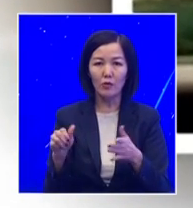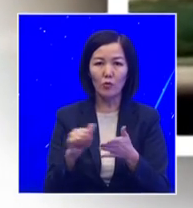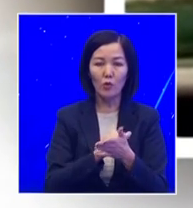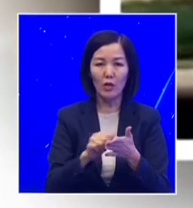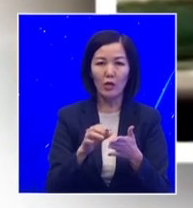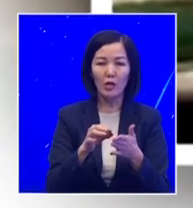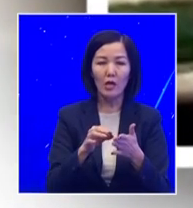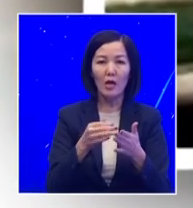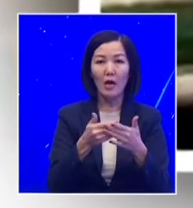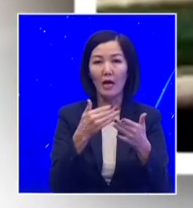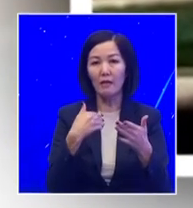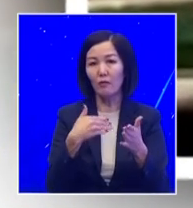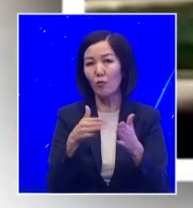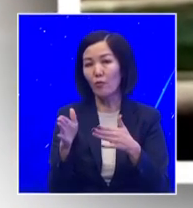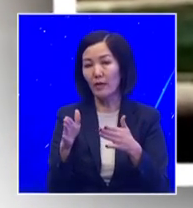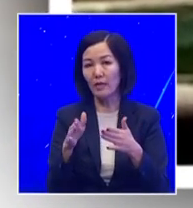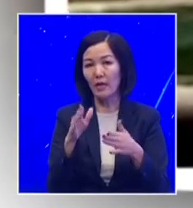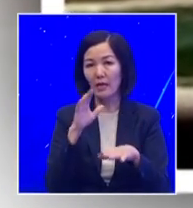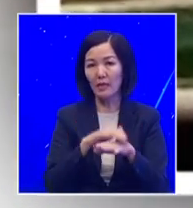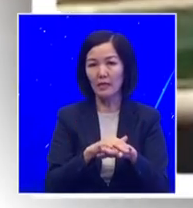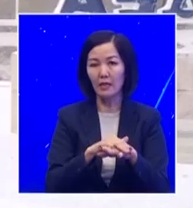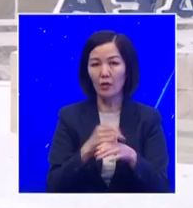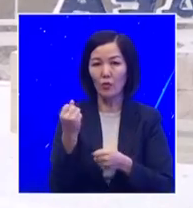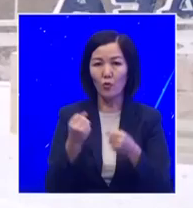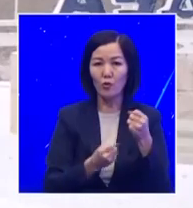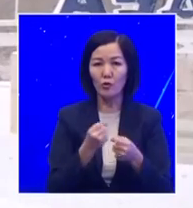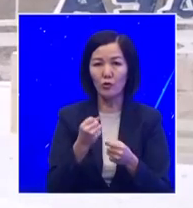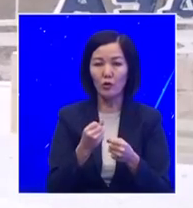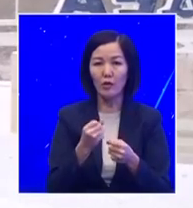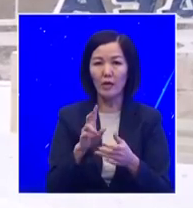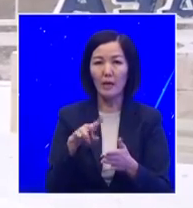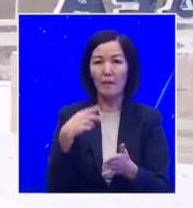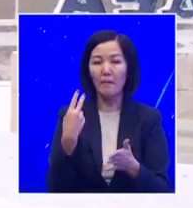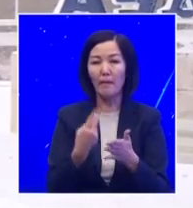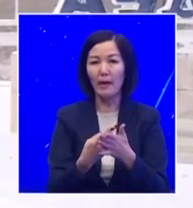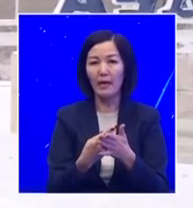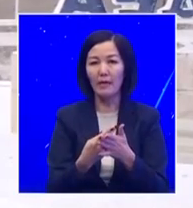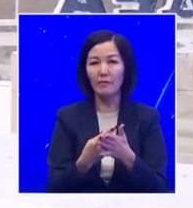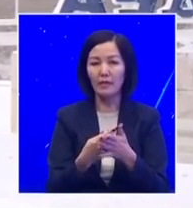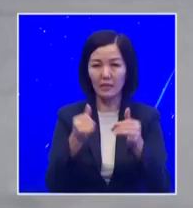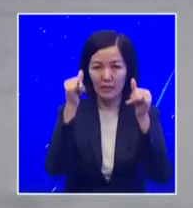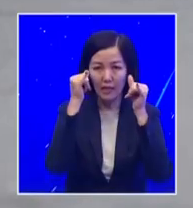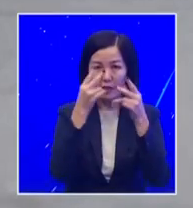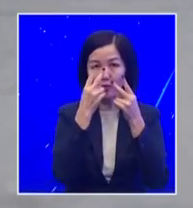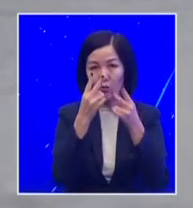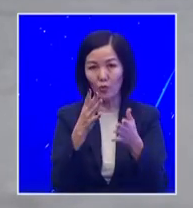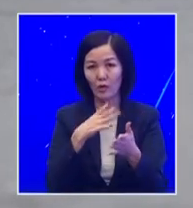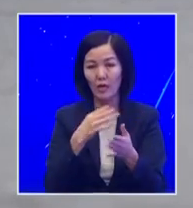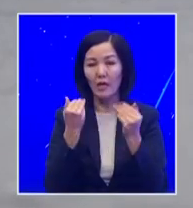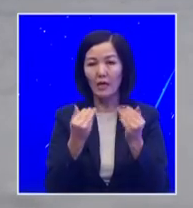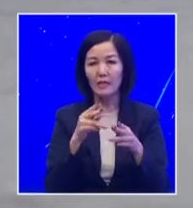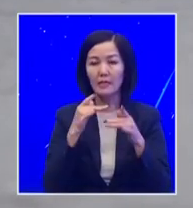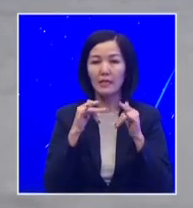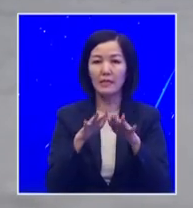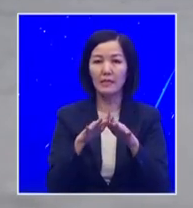бұрын айырылғанын анықтады. Әрі көлік ішінде жолаушылар орындығына байлап жатқызып әкетіп бара жатқан тананы көріпті. Қазір осы іске қатысты